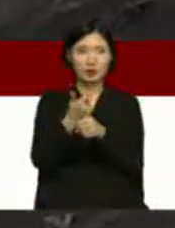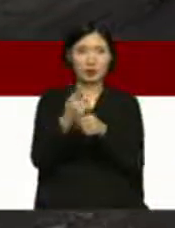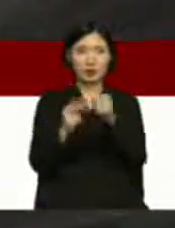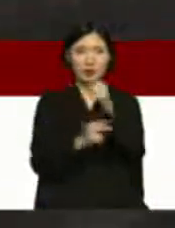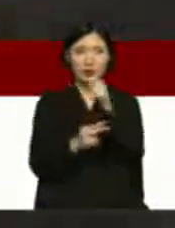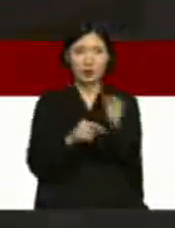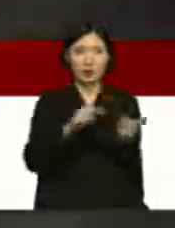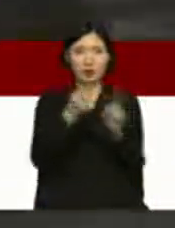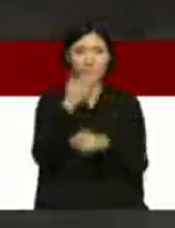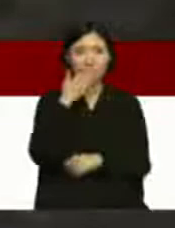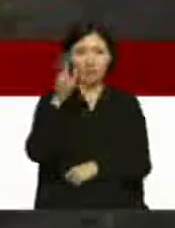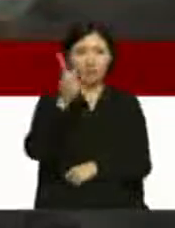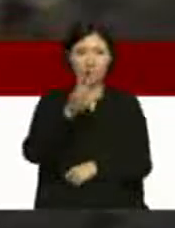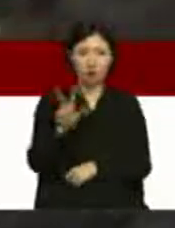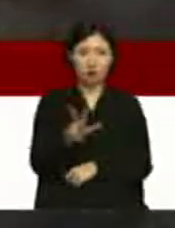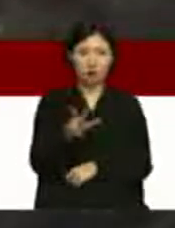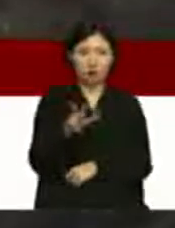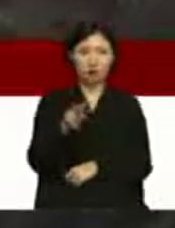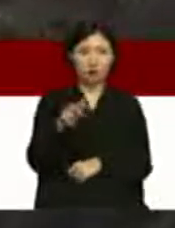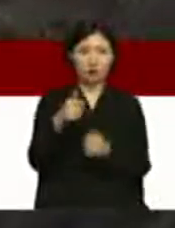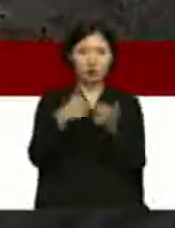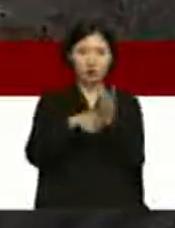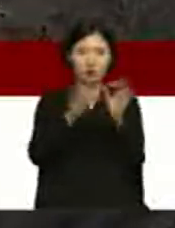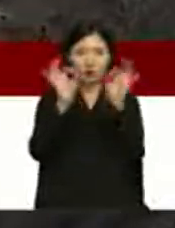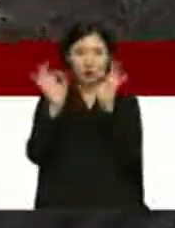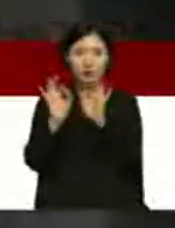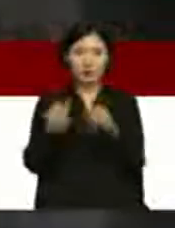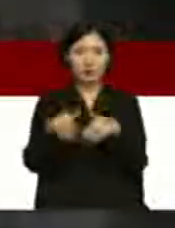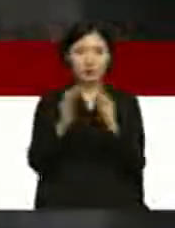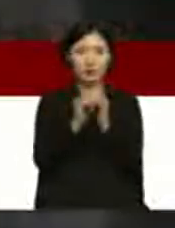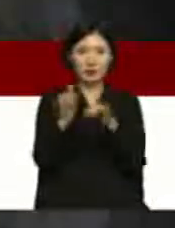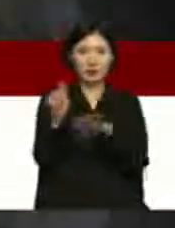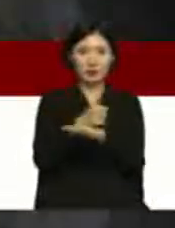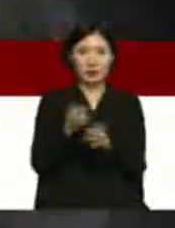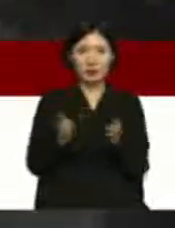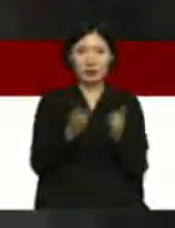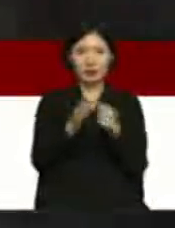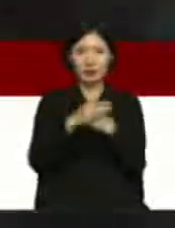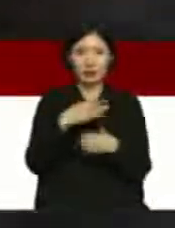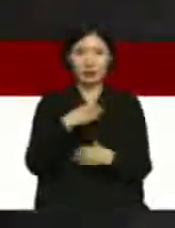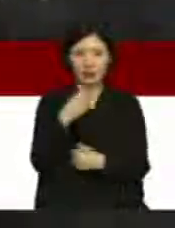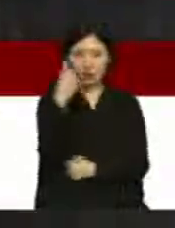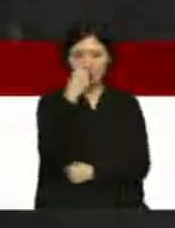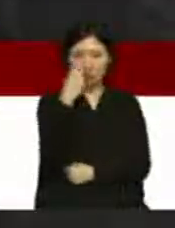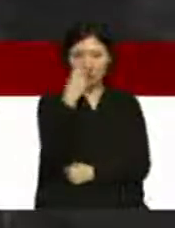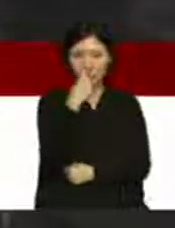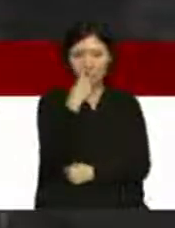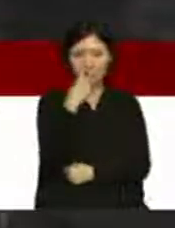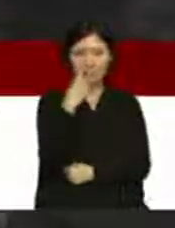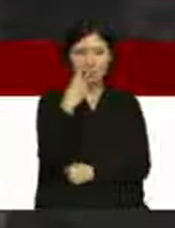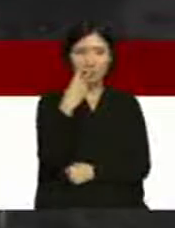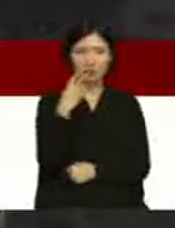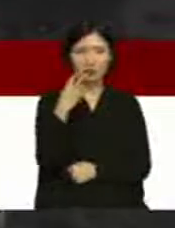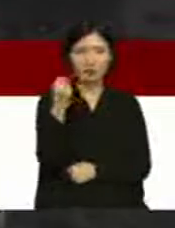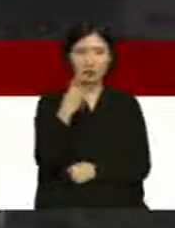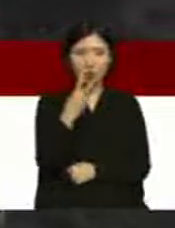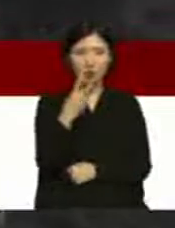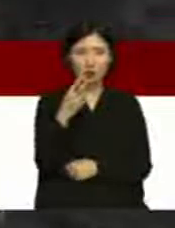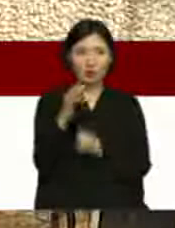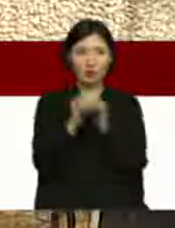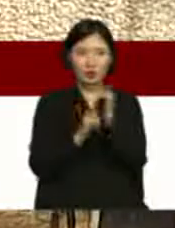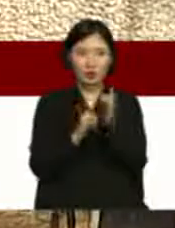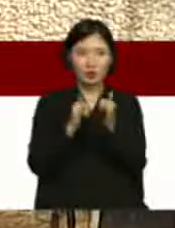찾아서 부재를 찾아서 설치를 했고요. 사람들이 다니는 도로이기 때문에 안전검사도 했고요. 고증과